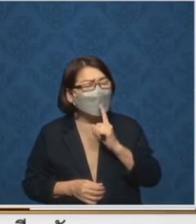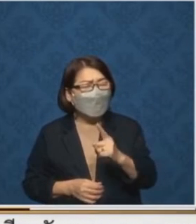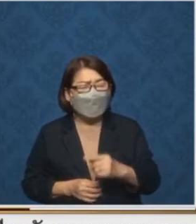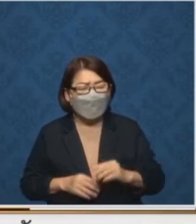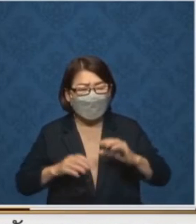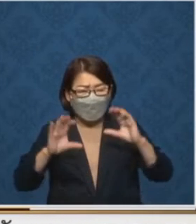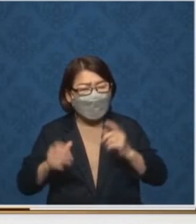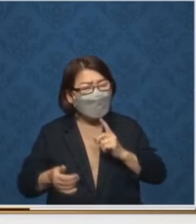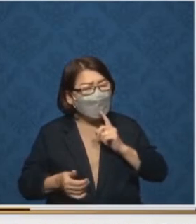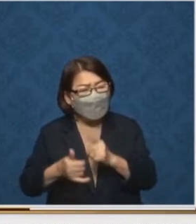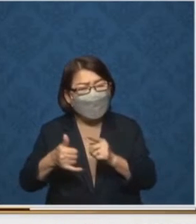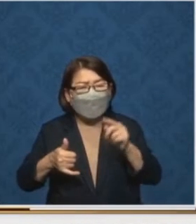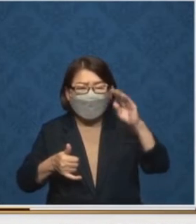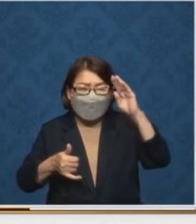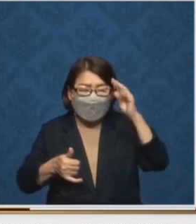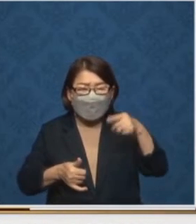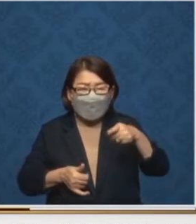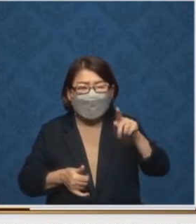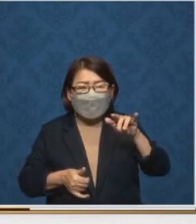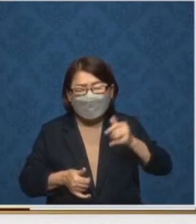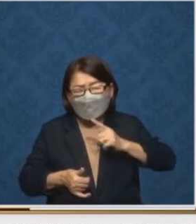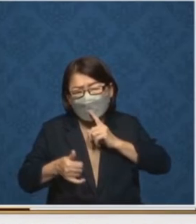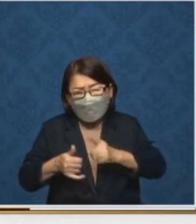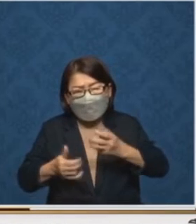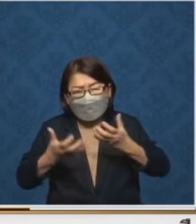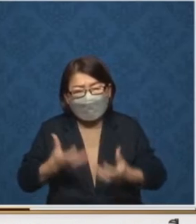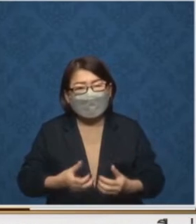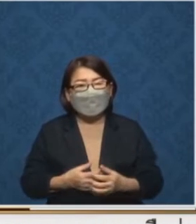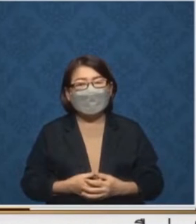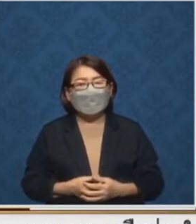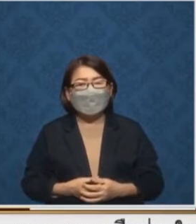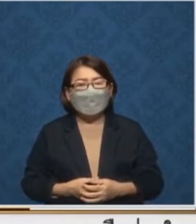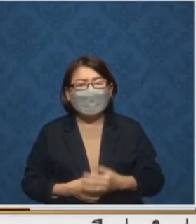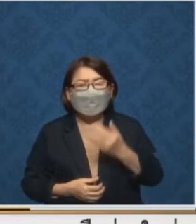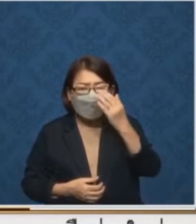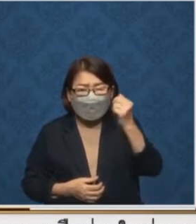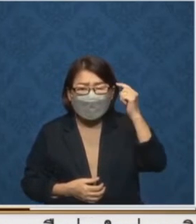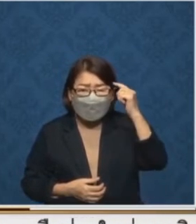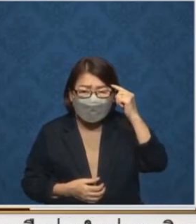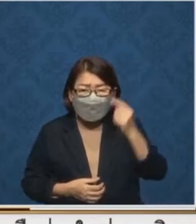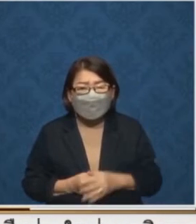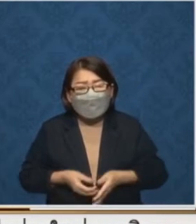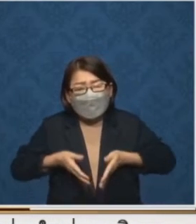แต่ในขนาดเดีวกัน 60 ปีขึ้ไป11 ล้านคนต้องฉีด AstraZeneca